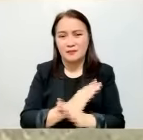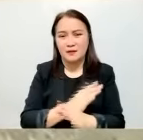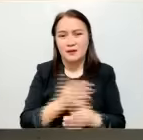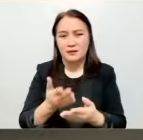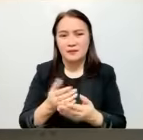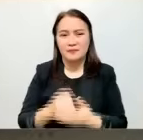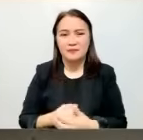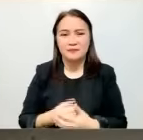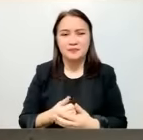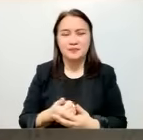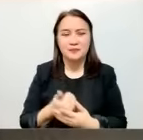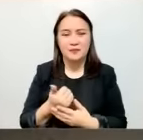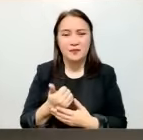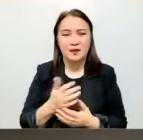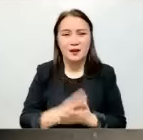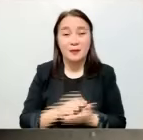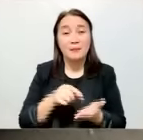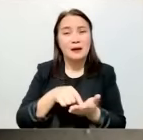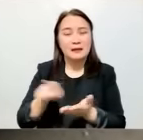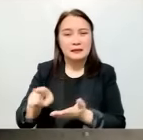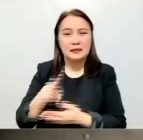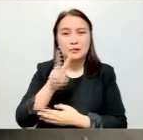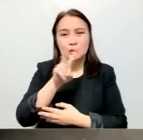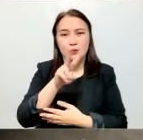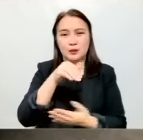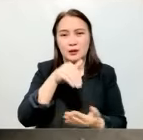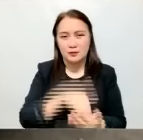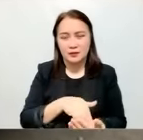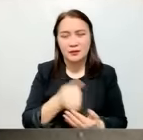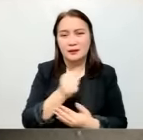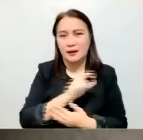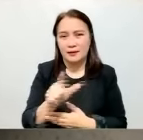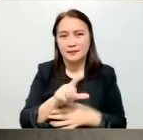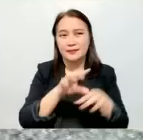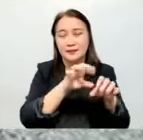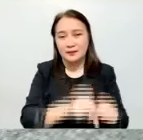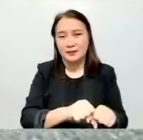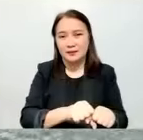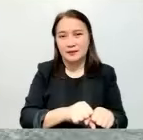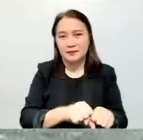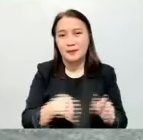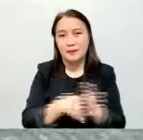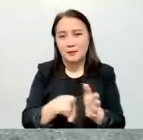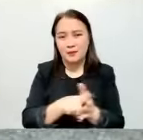mga sasakyan, pinagbabayad din ng 2,000 piso ang mga nahuli dahil sa illegal parking.